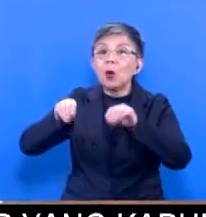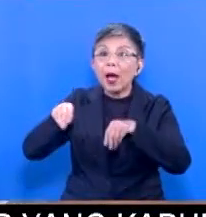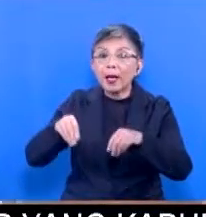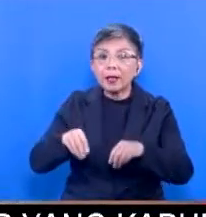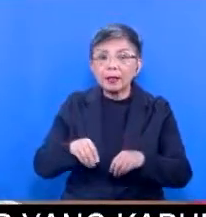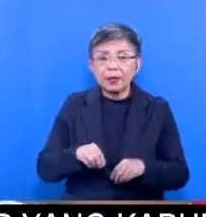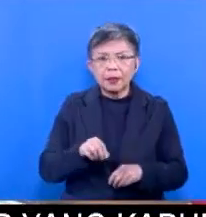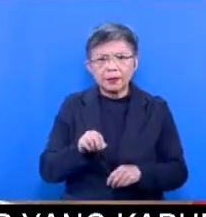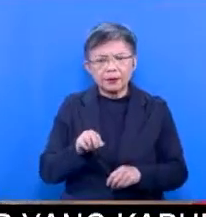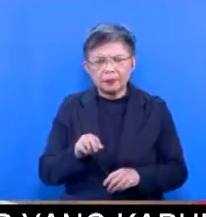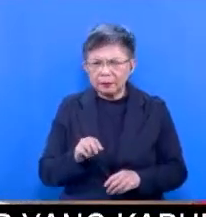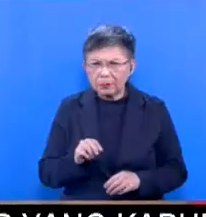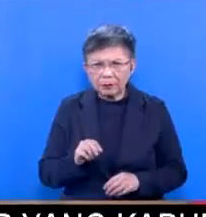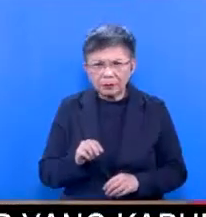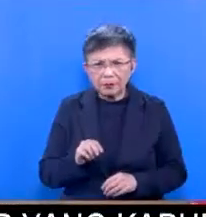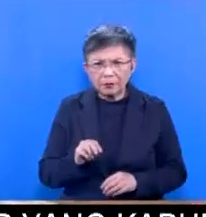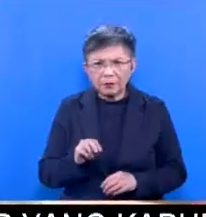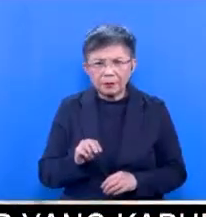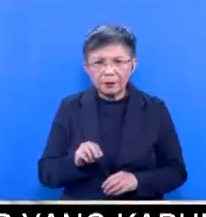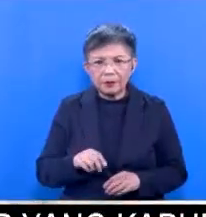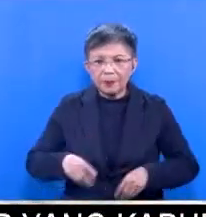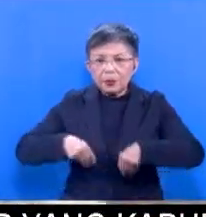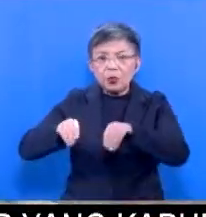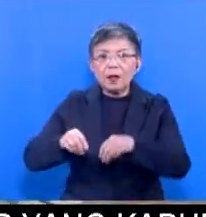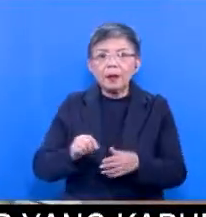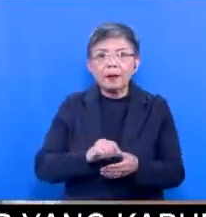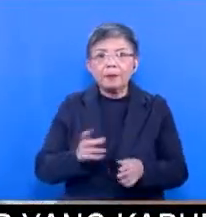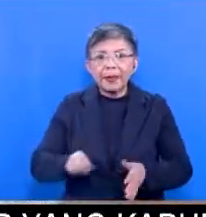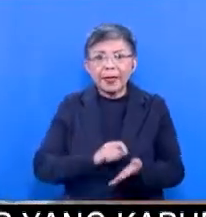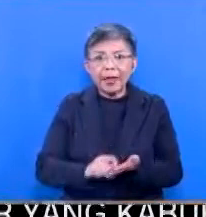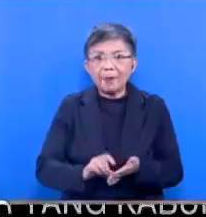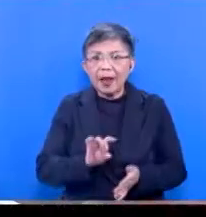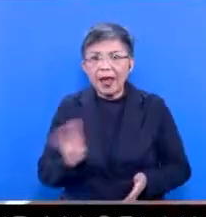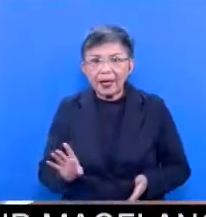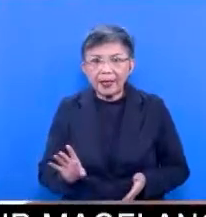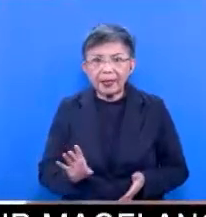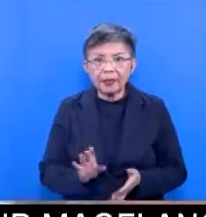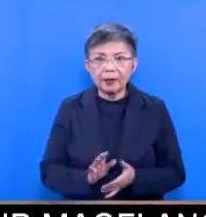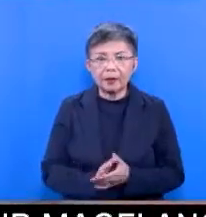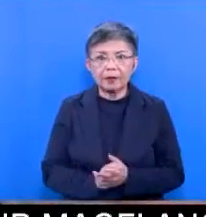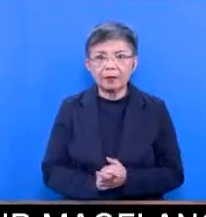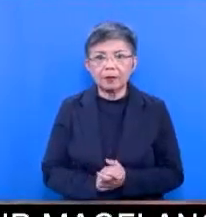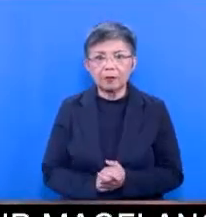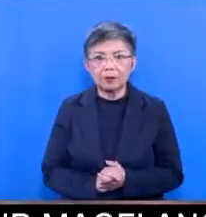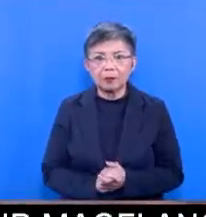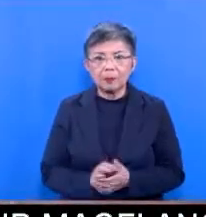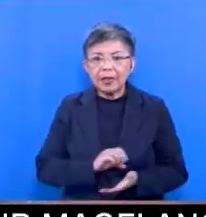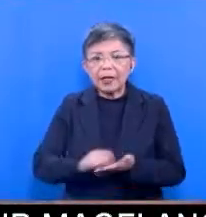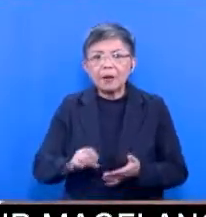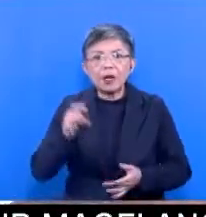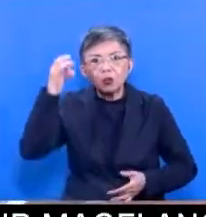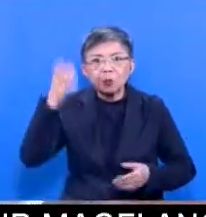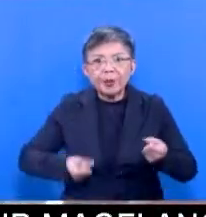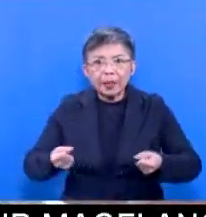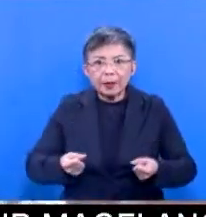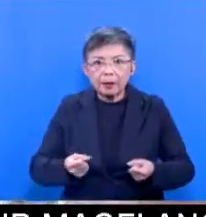350 juta. Tapi si Dodi pakai nama si apa itu, ada supirnya itu si... Siapa nama supirnya? Abdul